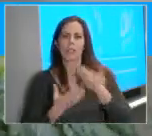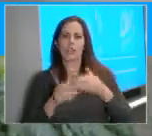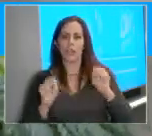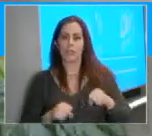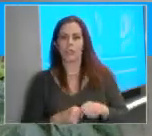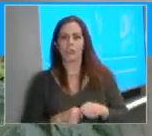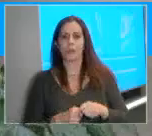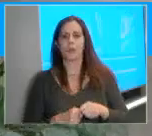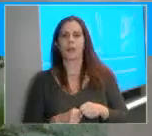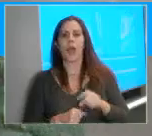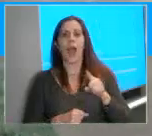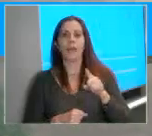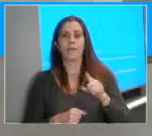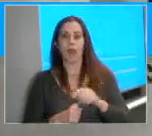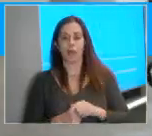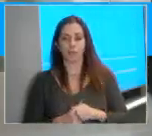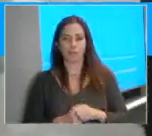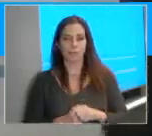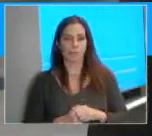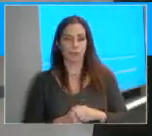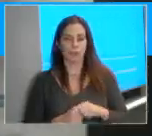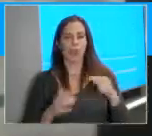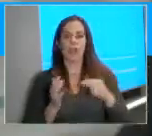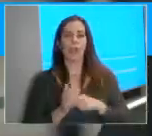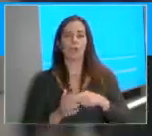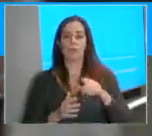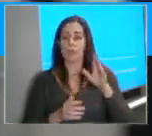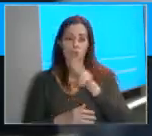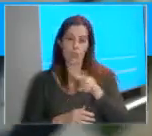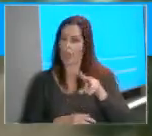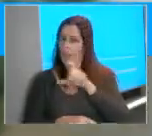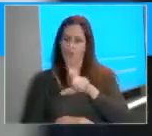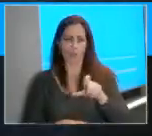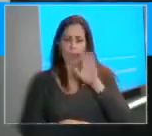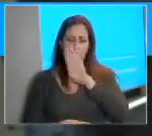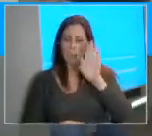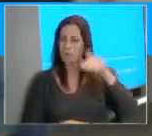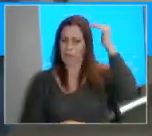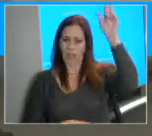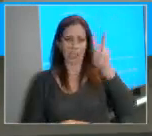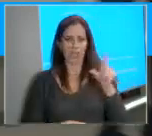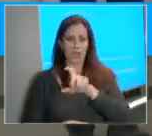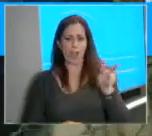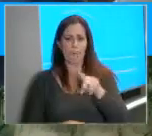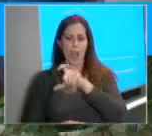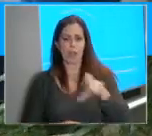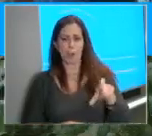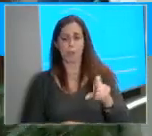אבל הסיפור הוא בעיקר הגוש. שנייה. ולכן שני הצדדים אשמים באותה מידה. יותר מזה, אני חייב להזכיר